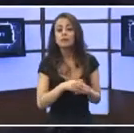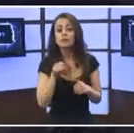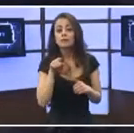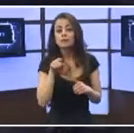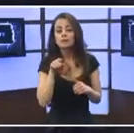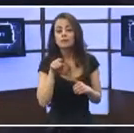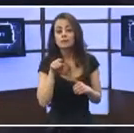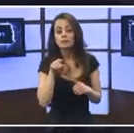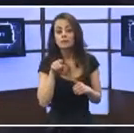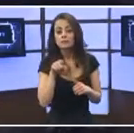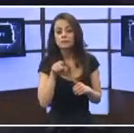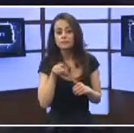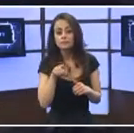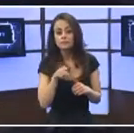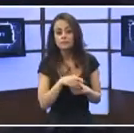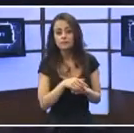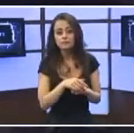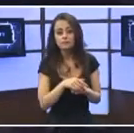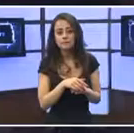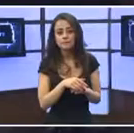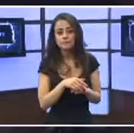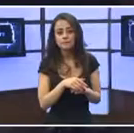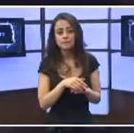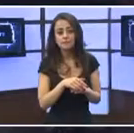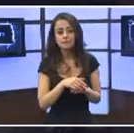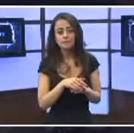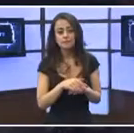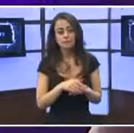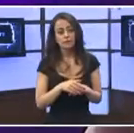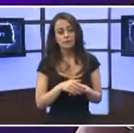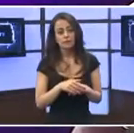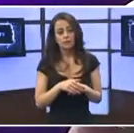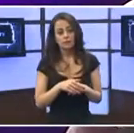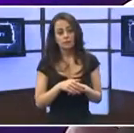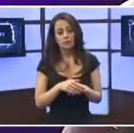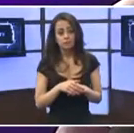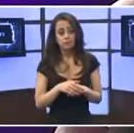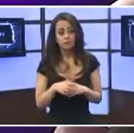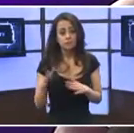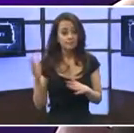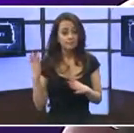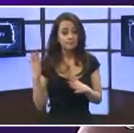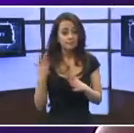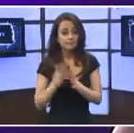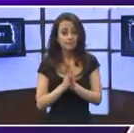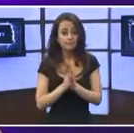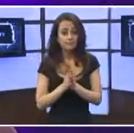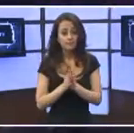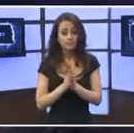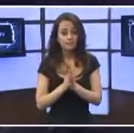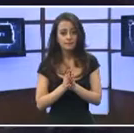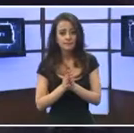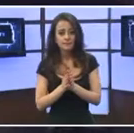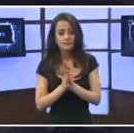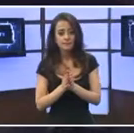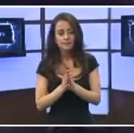çocuksa diyor ben benimkileri IQ testine sokacağım. O çok fena. O da başka. Yani, o da Rabbim, başka. Rabbim bana iki tane çok önemli nimet nasip